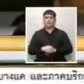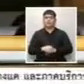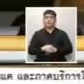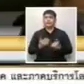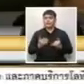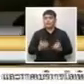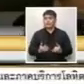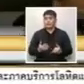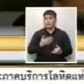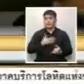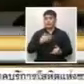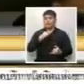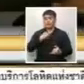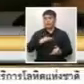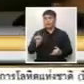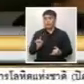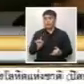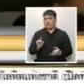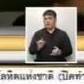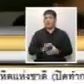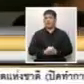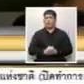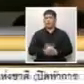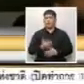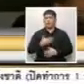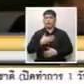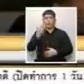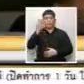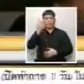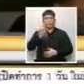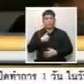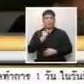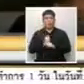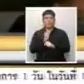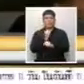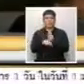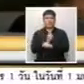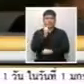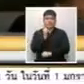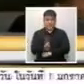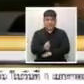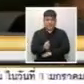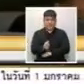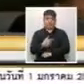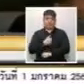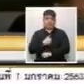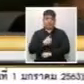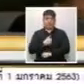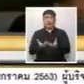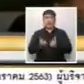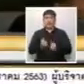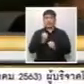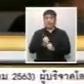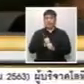ดิฉันเนี่ยมีความรู้สึกแปลกๆนะคะขอพูดในมุมมองของผู้ว่าจ้างมากกว่าผู้รับจ้างนะคะว่าตั้งแต่การกำหน